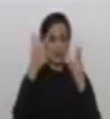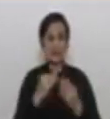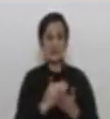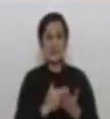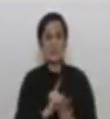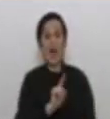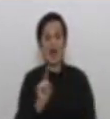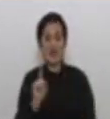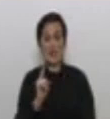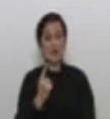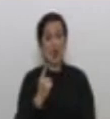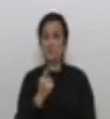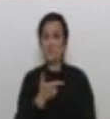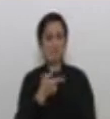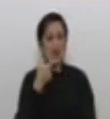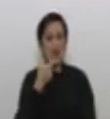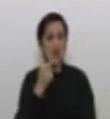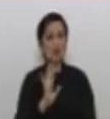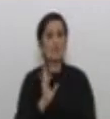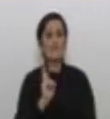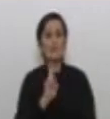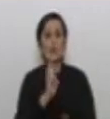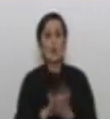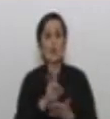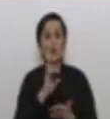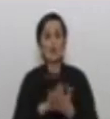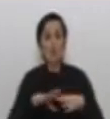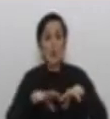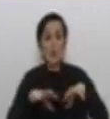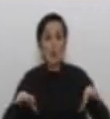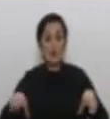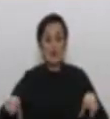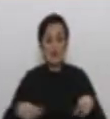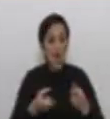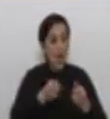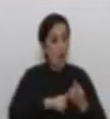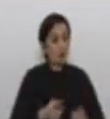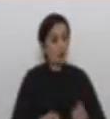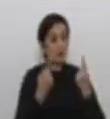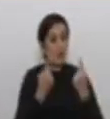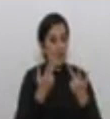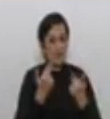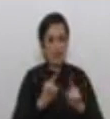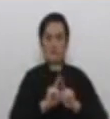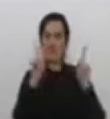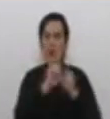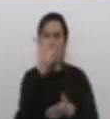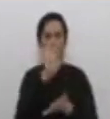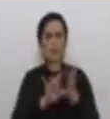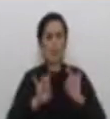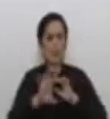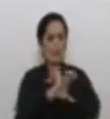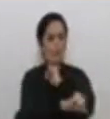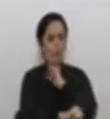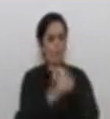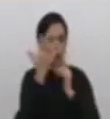მაგრამ რატომღაც არ უხსენებიათ, ვინ არის მუდმივად ამ პოლარიზების წყარო. Და ამ დროს საოცარ განცხადებებს ვისმენთ ბოლო დღეების